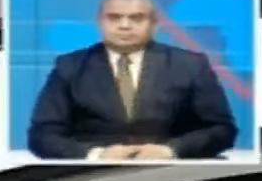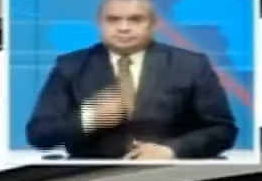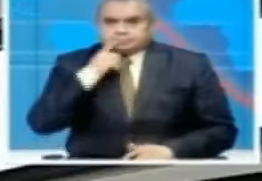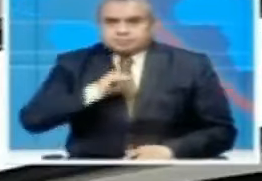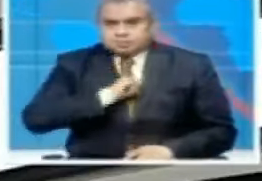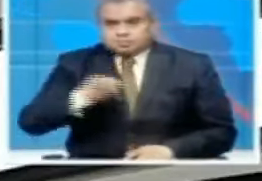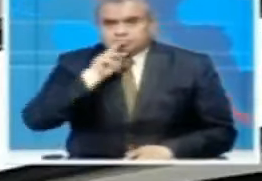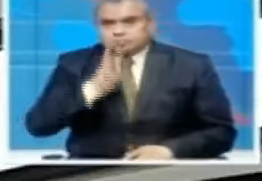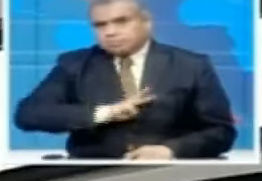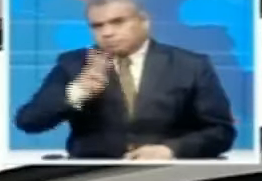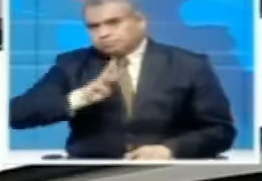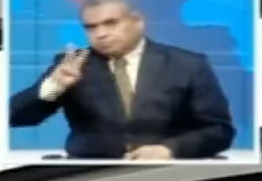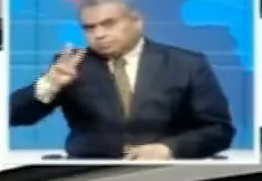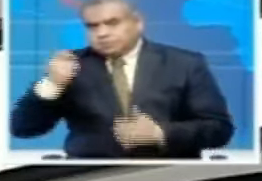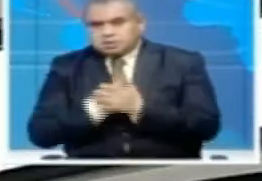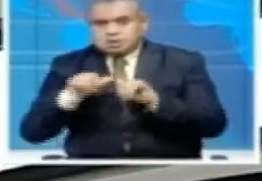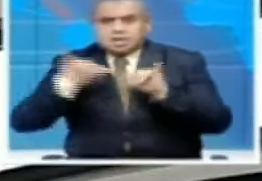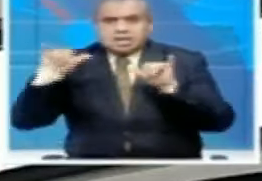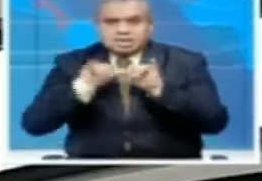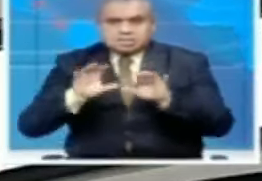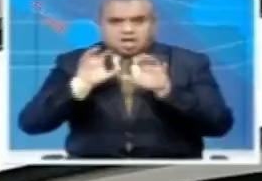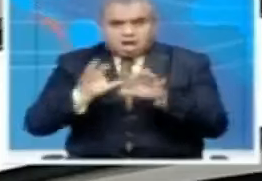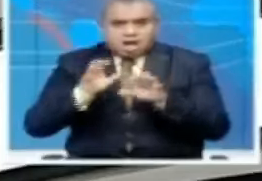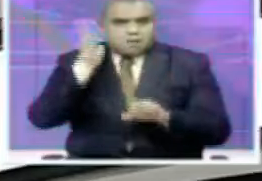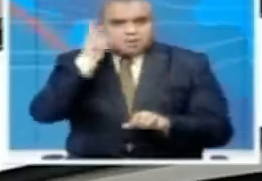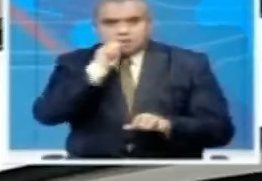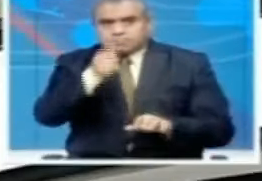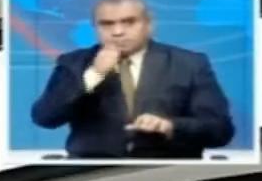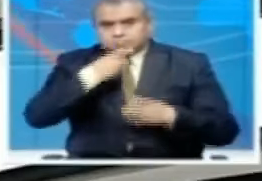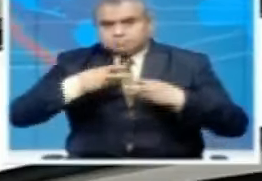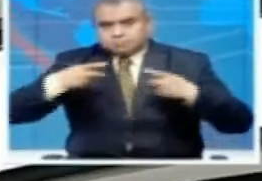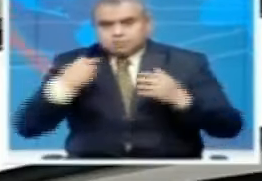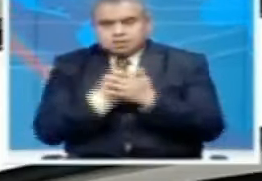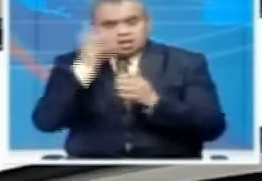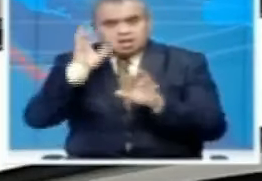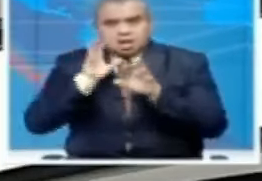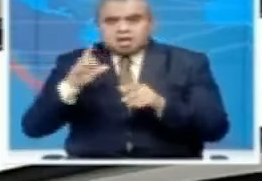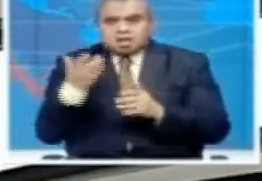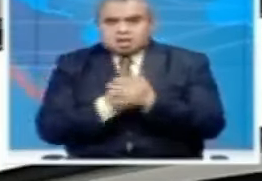كما يمكنكم متابعة البث الحي لنشراتنا وبرامجنا والمزيد من الأخبار عبر